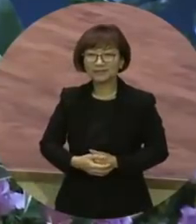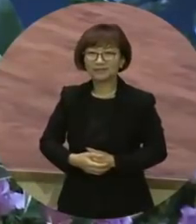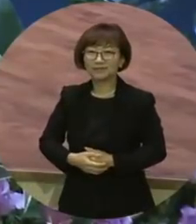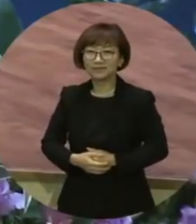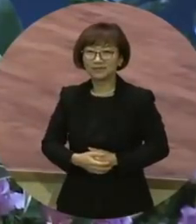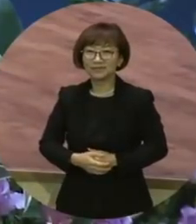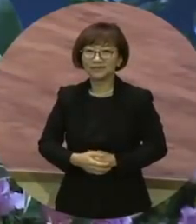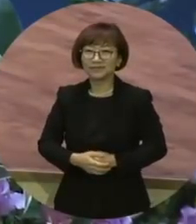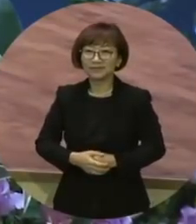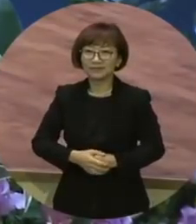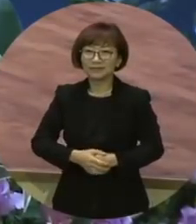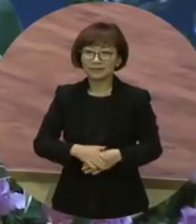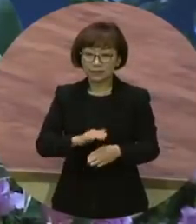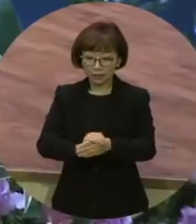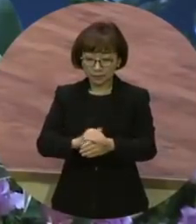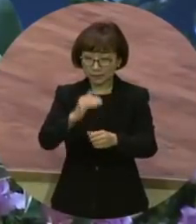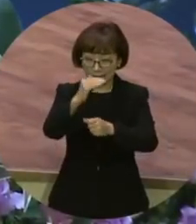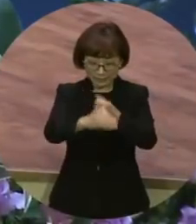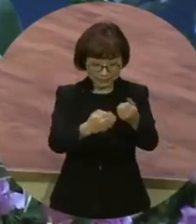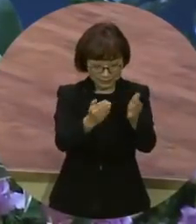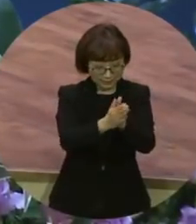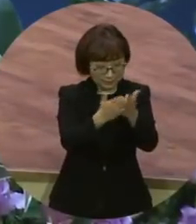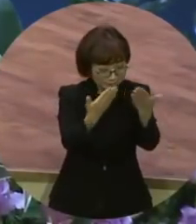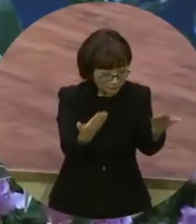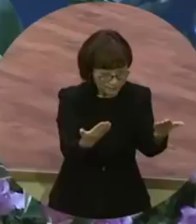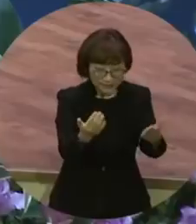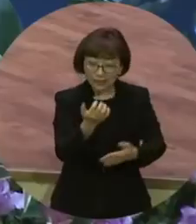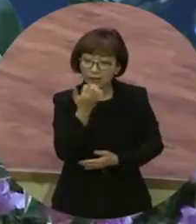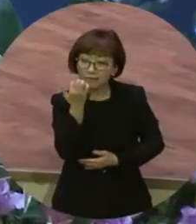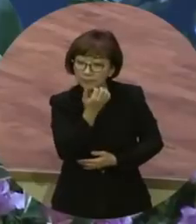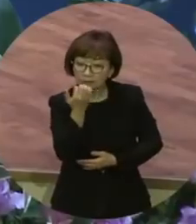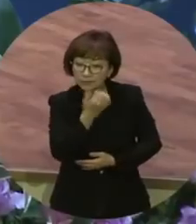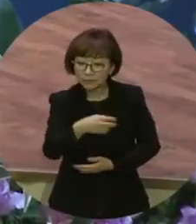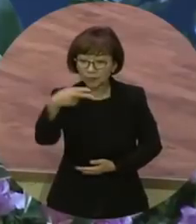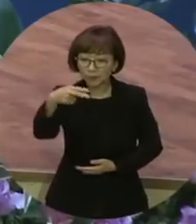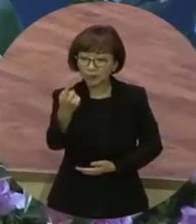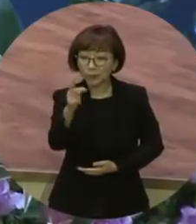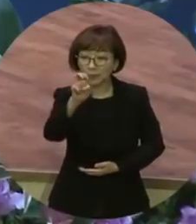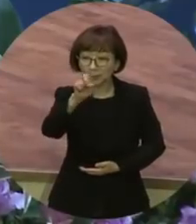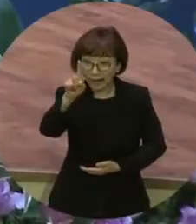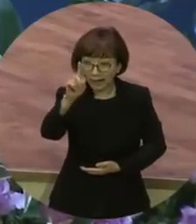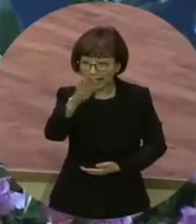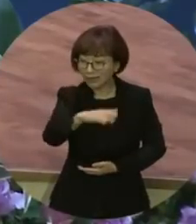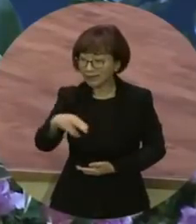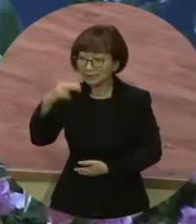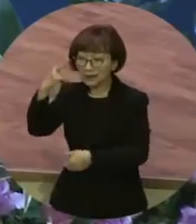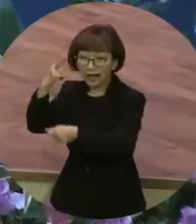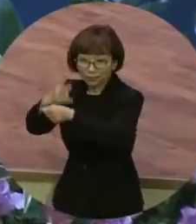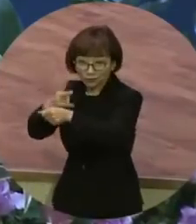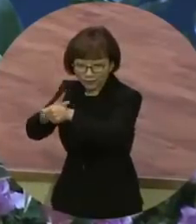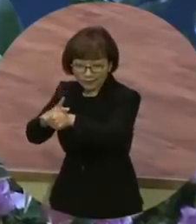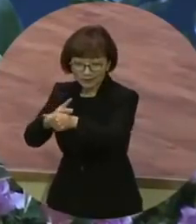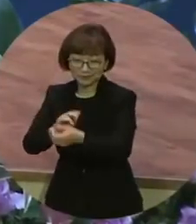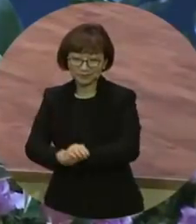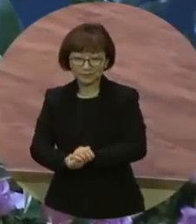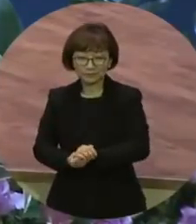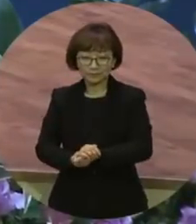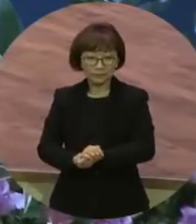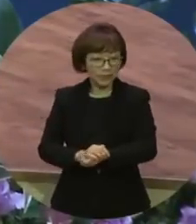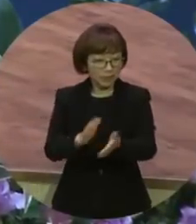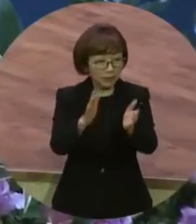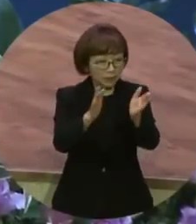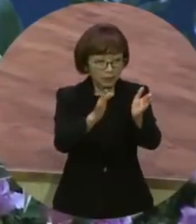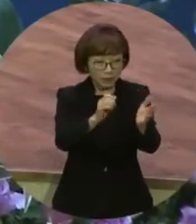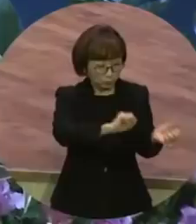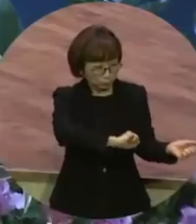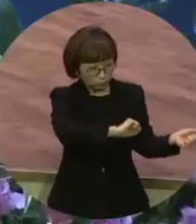성경은 베드로와 도마 또 바울 이런 전도자들이 부활하신 예수님을 만나고